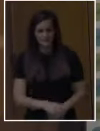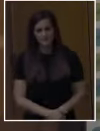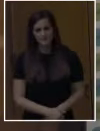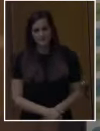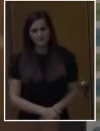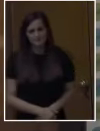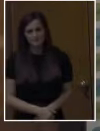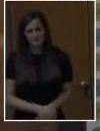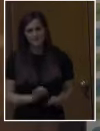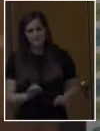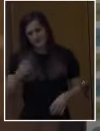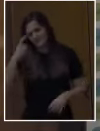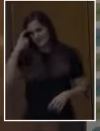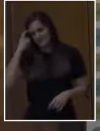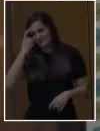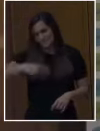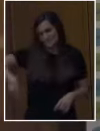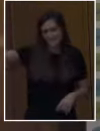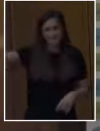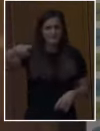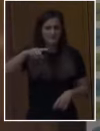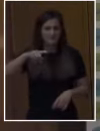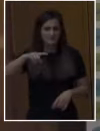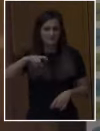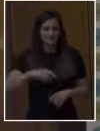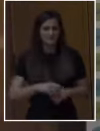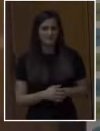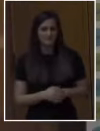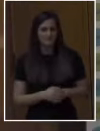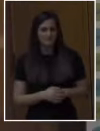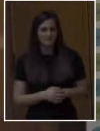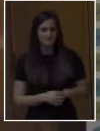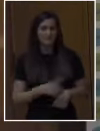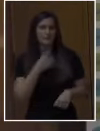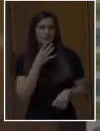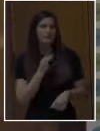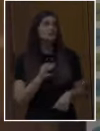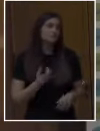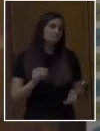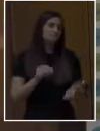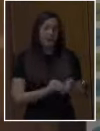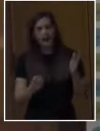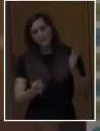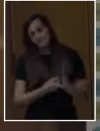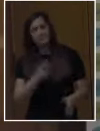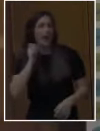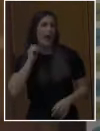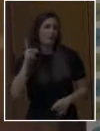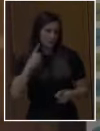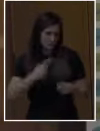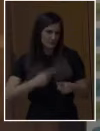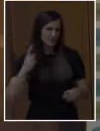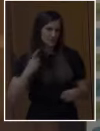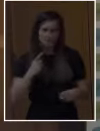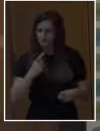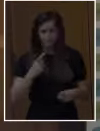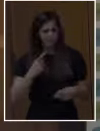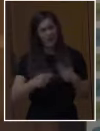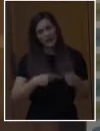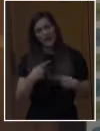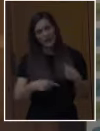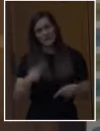Όπως καταλάβατε ήδη, δεν πρόκειται για άλλη μία εκδήλωση. Αυτό που θέλω να σας